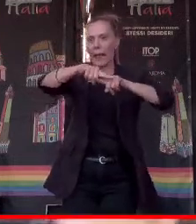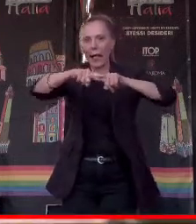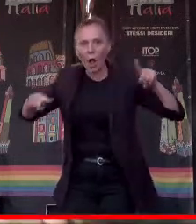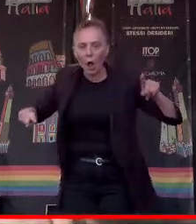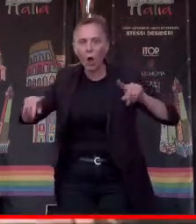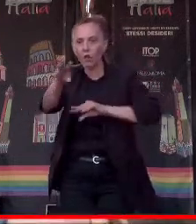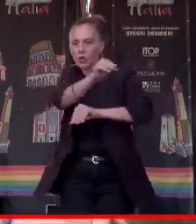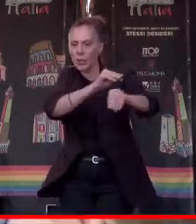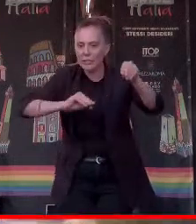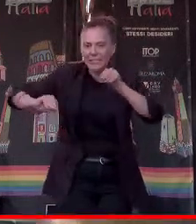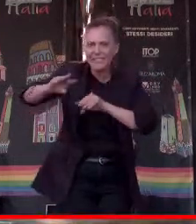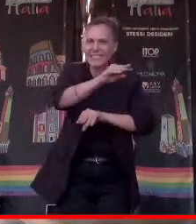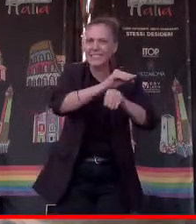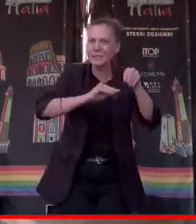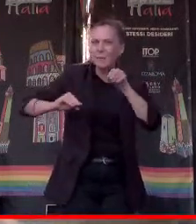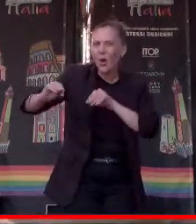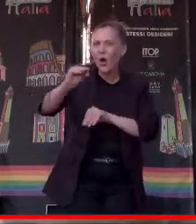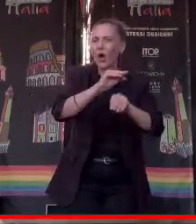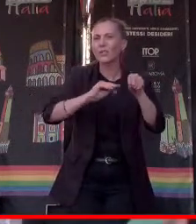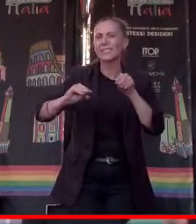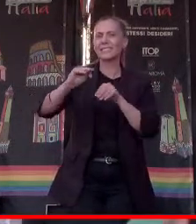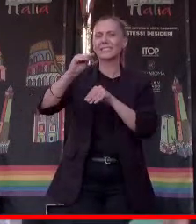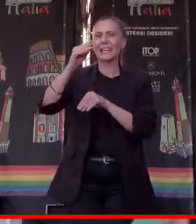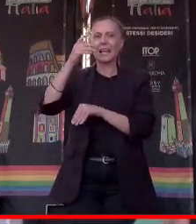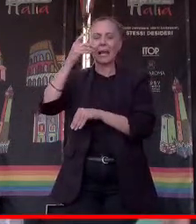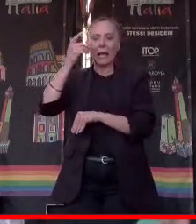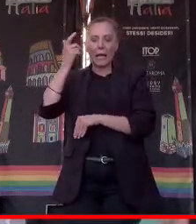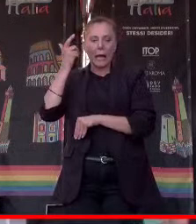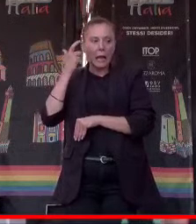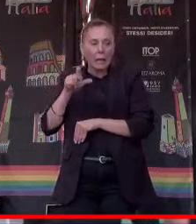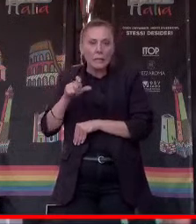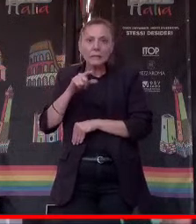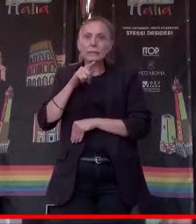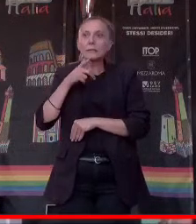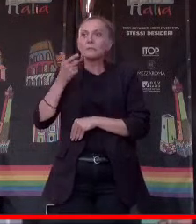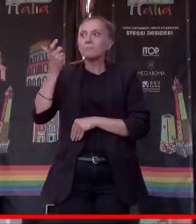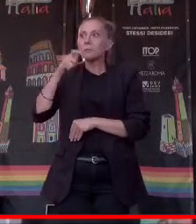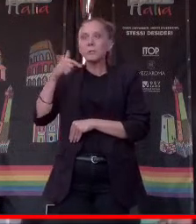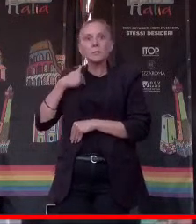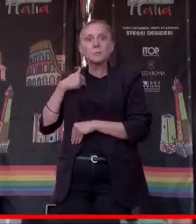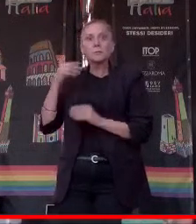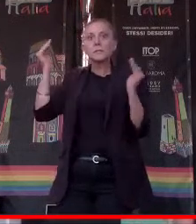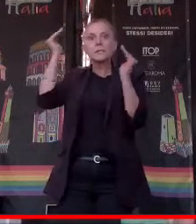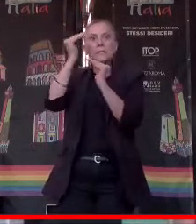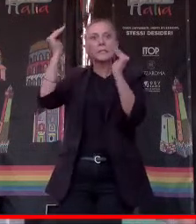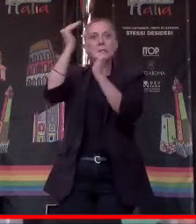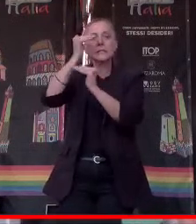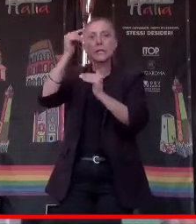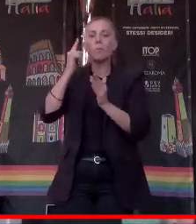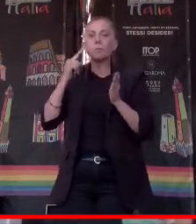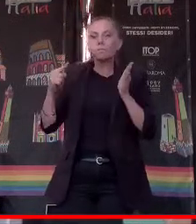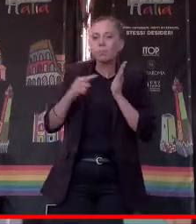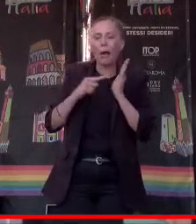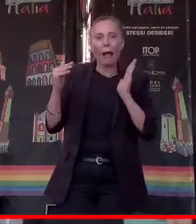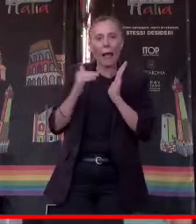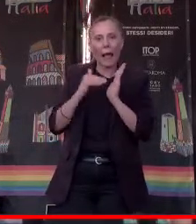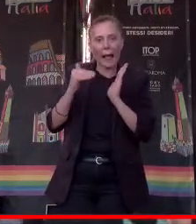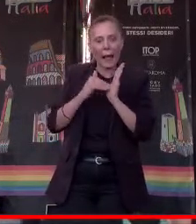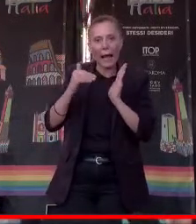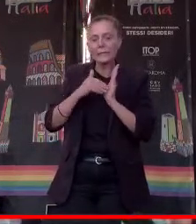parcheggi, soprattutto parcheggi, perché io tutte le sere tornando a casa diciamo così passo davanti